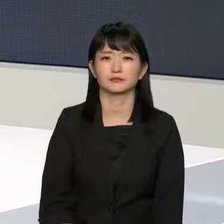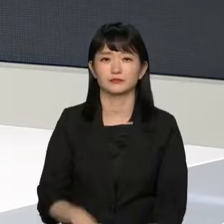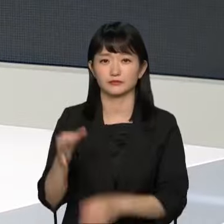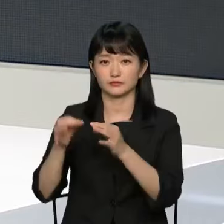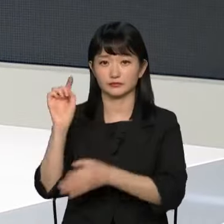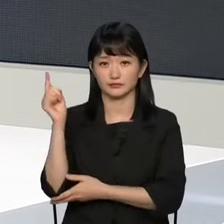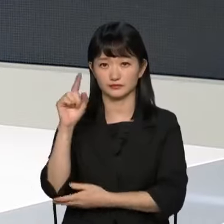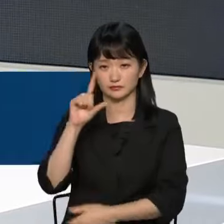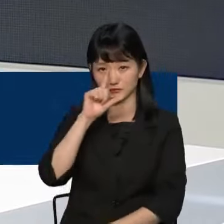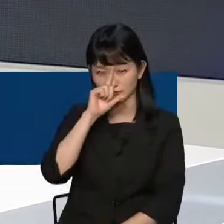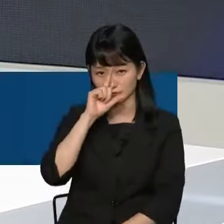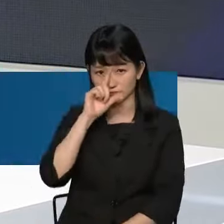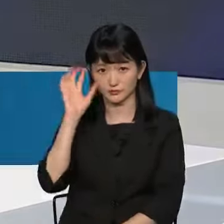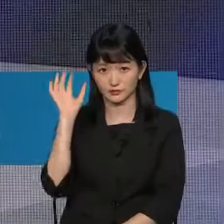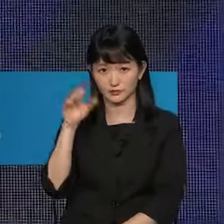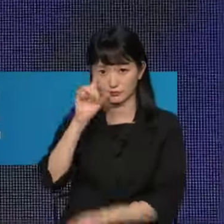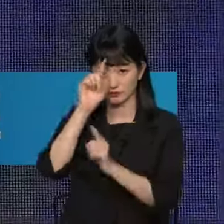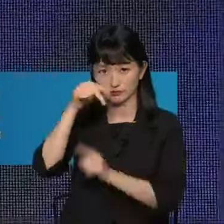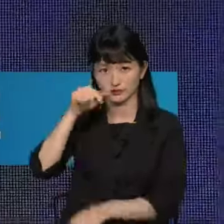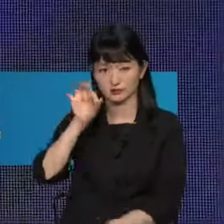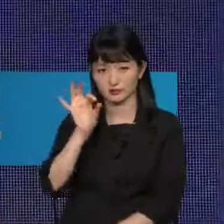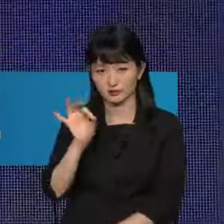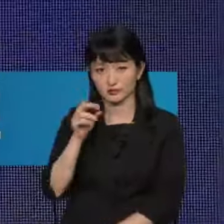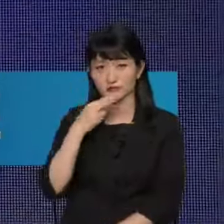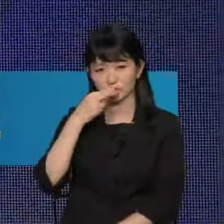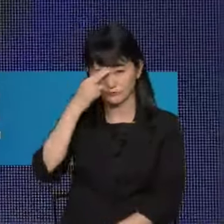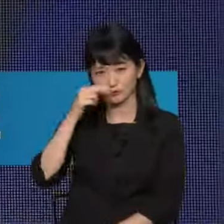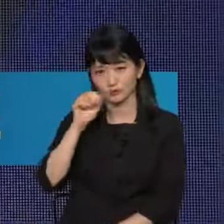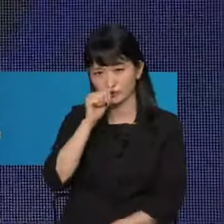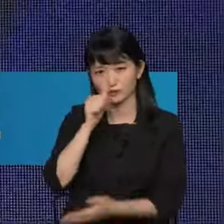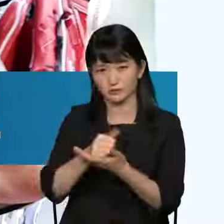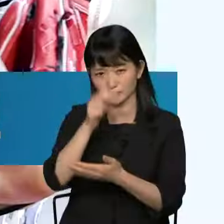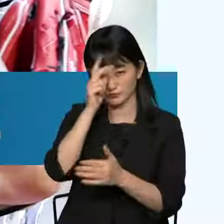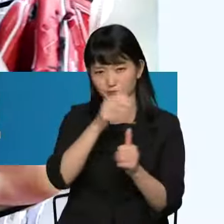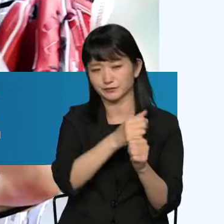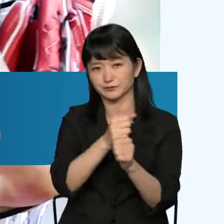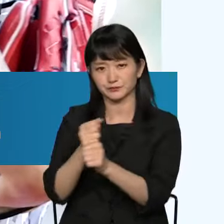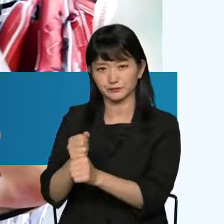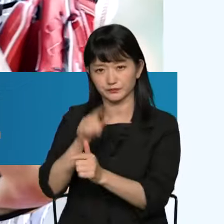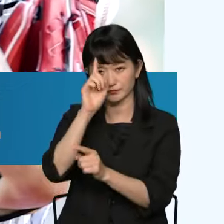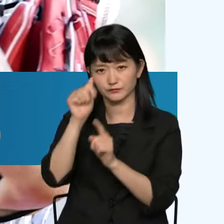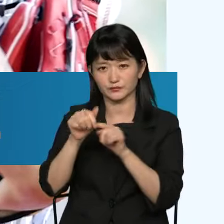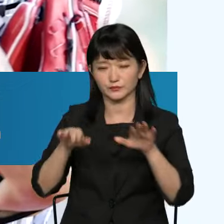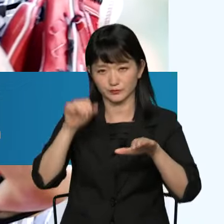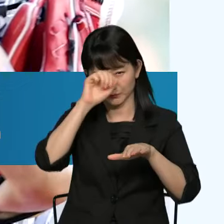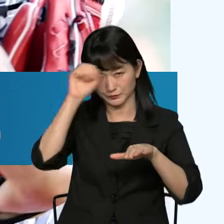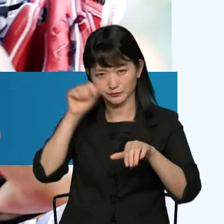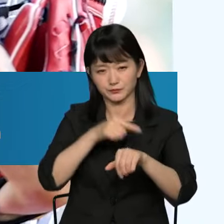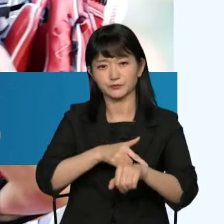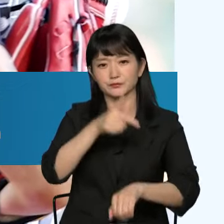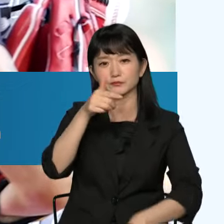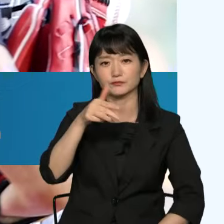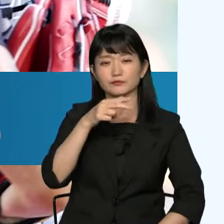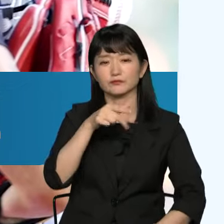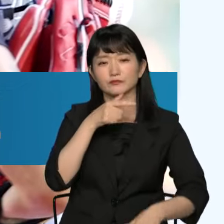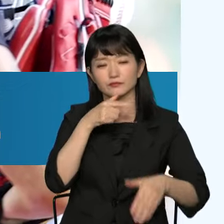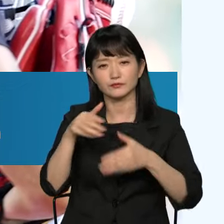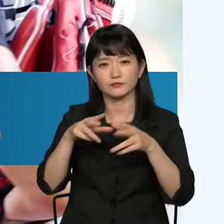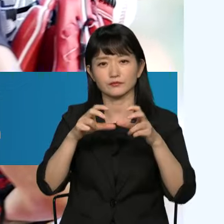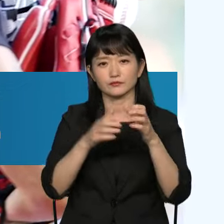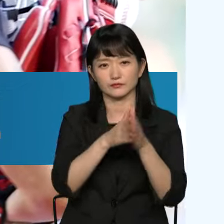프로야구 LG 트윈스의 투수 이상형이 음주운전 혐의로 경찰에 입건됐습니다. 이상형은 오늘 새벽 6시쯤 경기